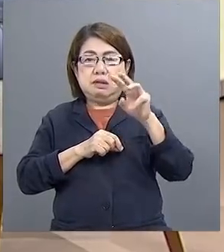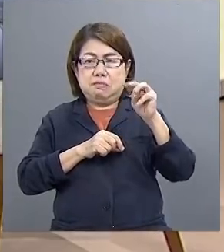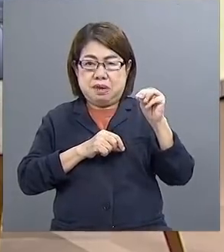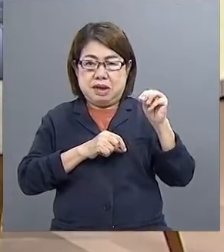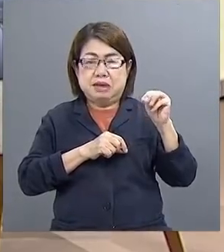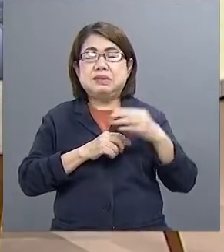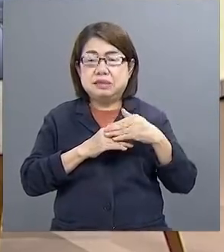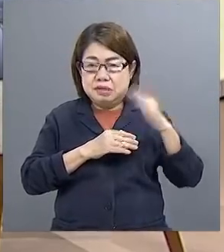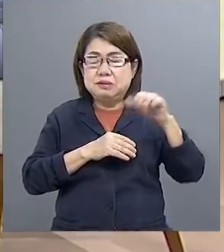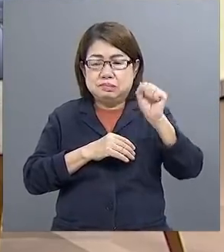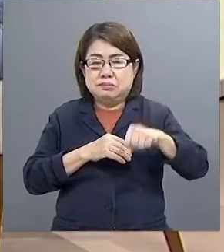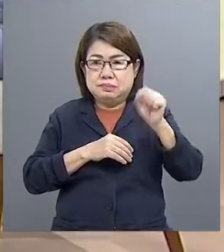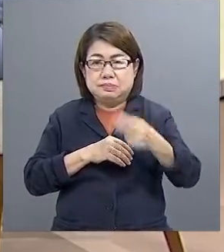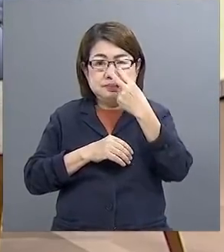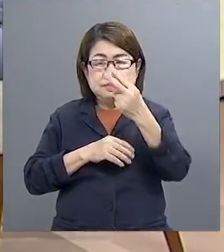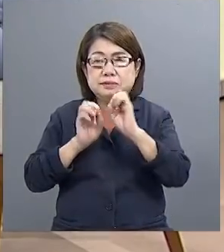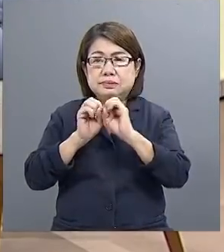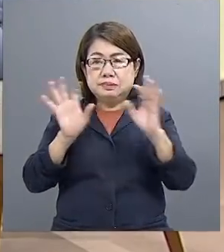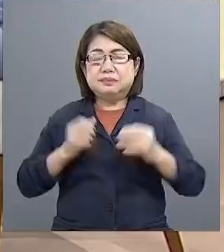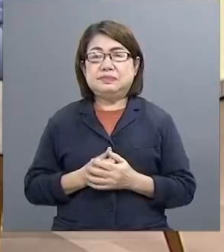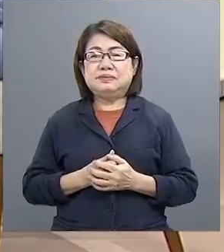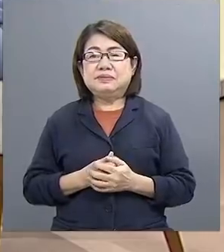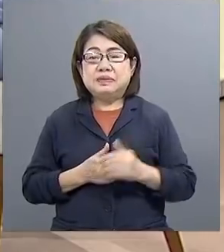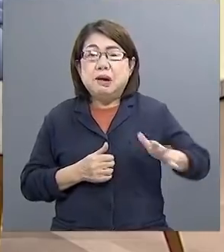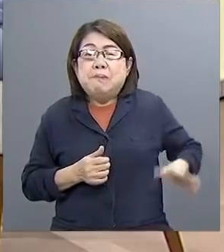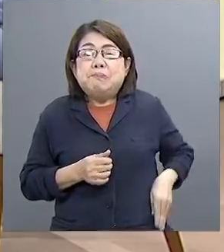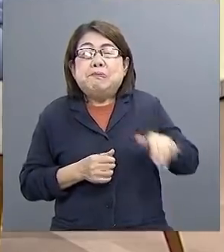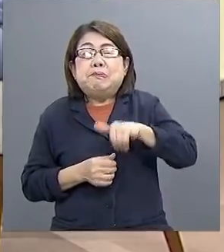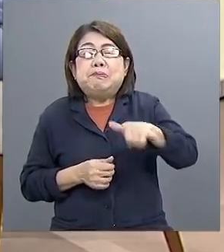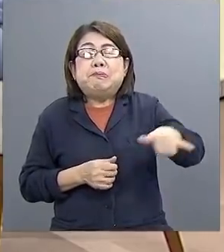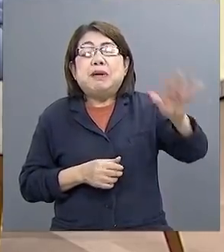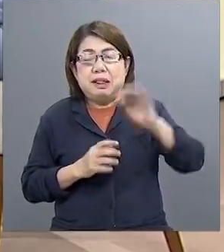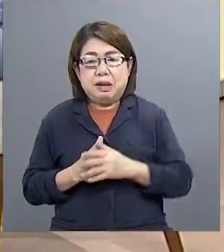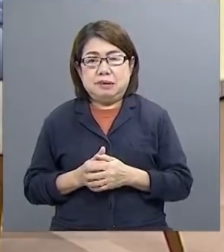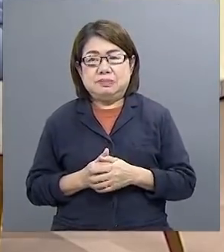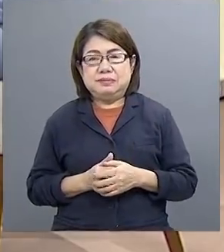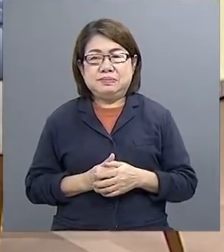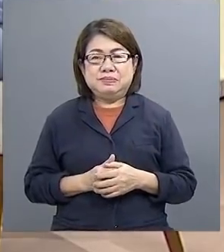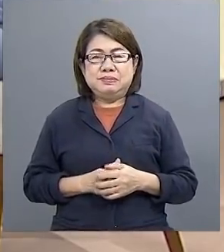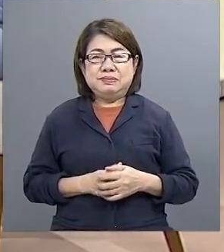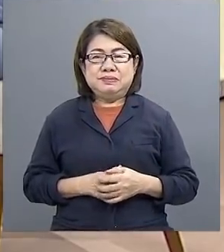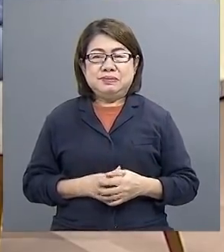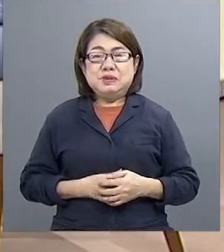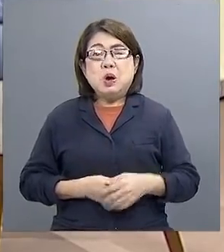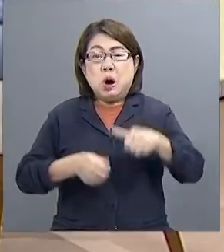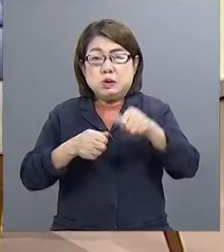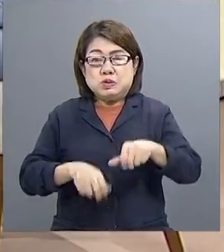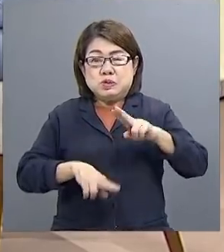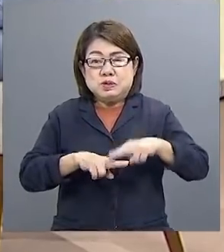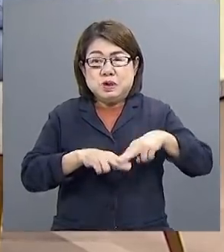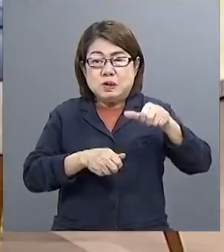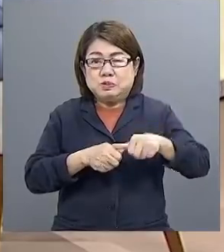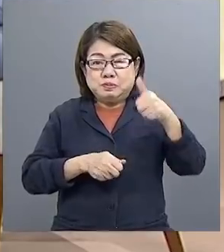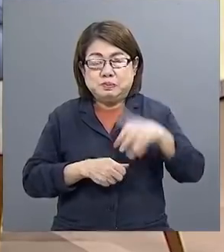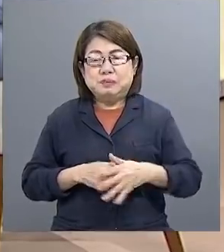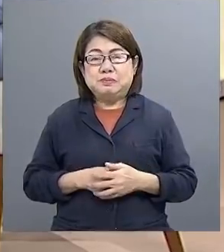คะไม่มีที่สบับไปแล้วนะคะเดี๋ยวออกไปส่งจะถามนะคะกลับไปแล้วนะครับนาอยู่เดี๋ยวหมดขนมแมวเลียฮ่าๆกินไม่